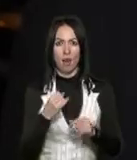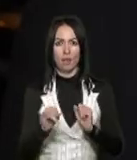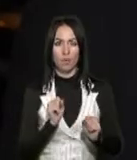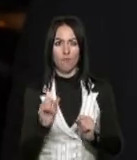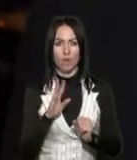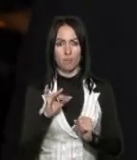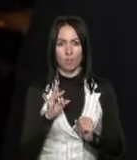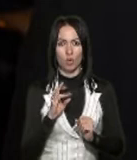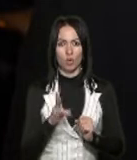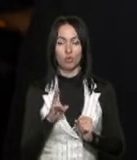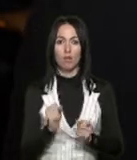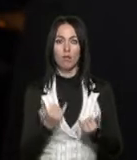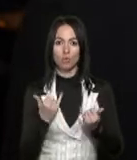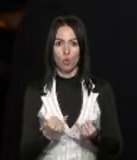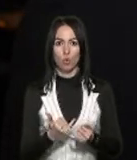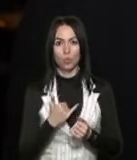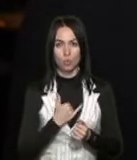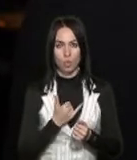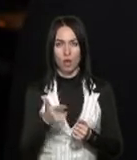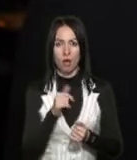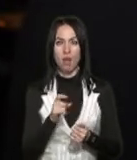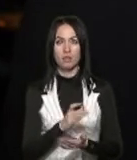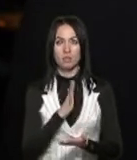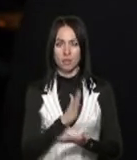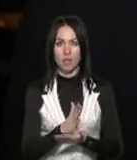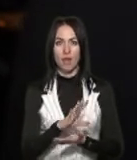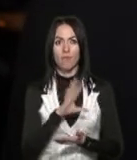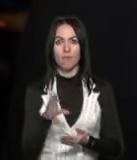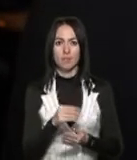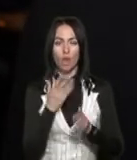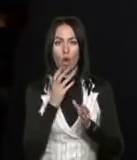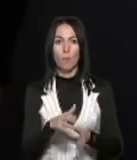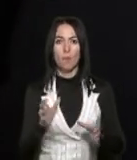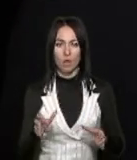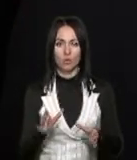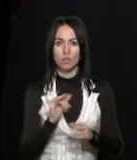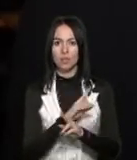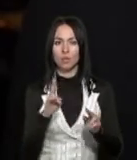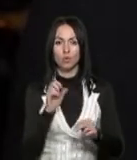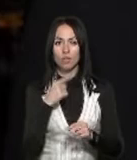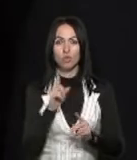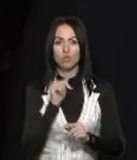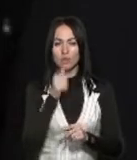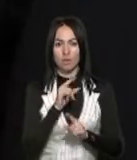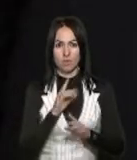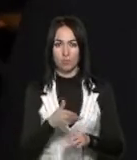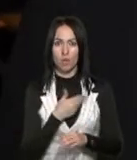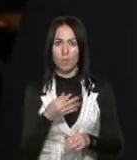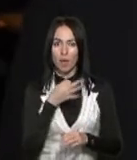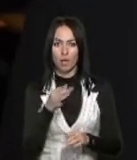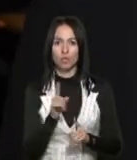На сьогодні у нас газ є, все опалюють. І ніхто не каже, що завтра його не буде. Ми кажемо,